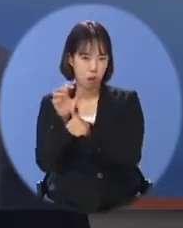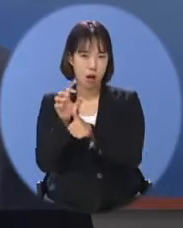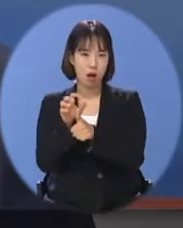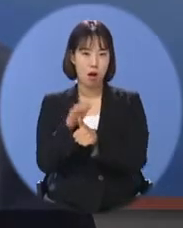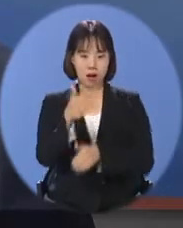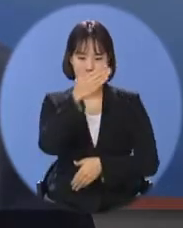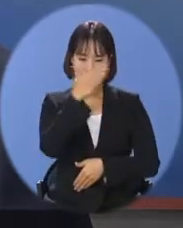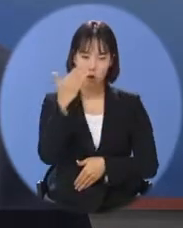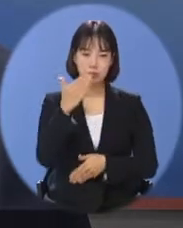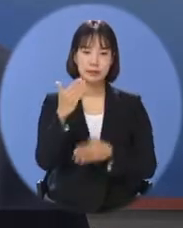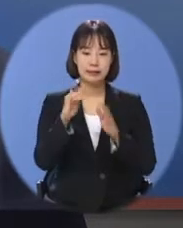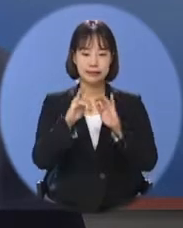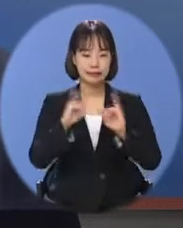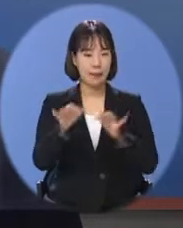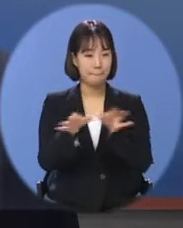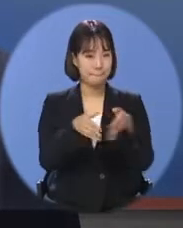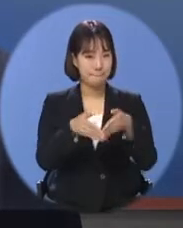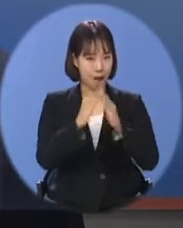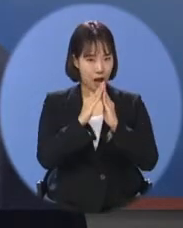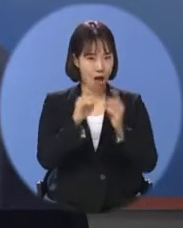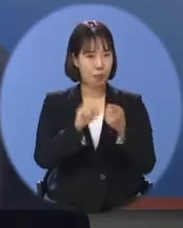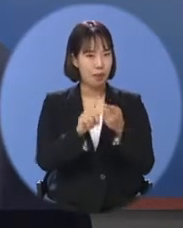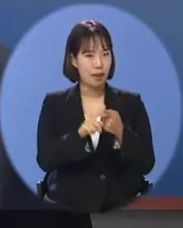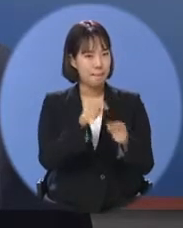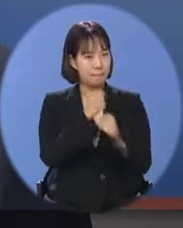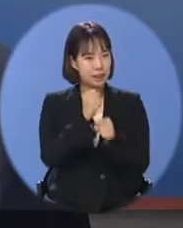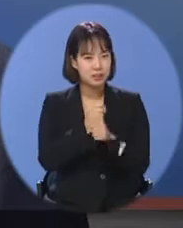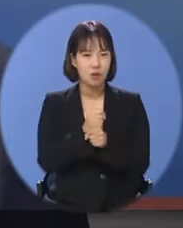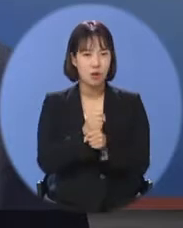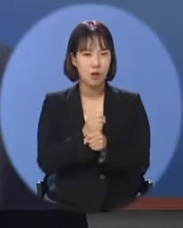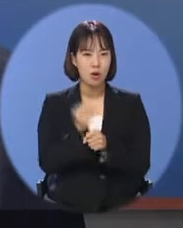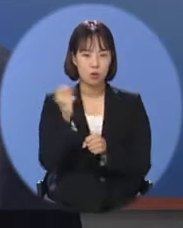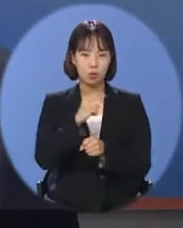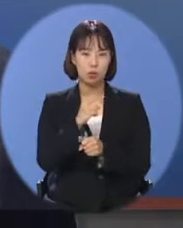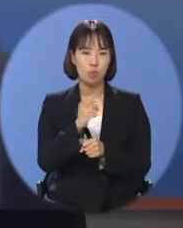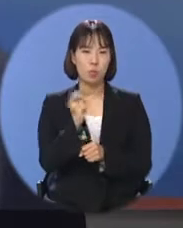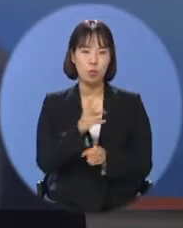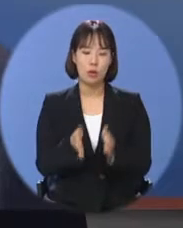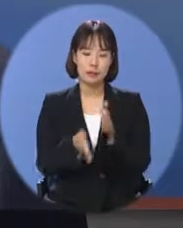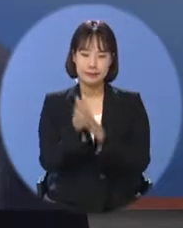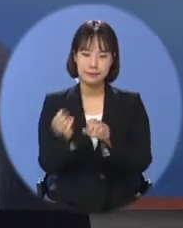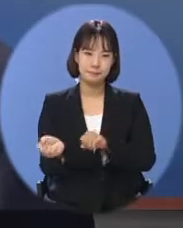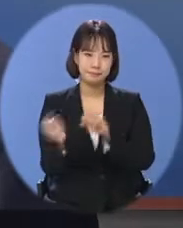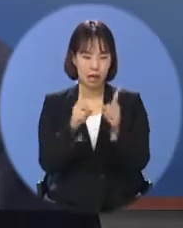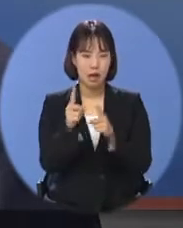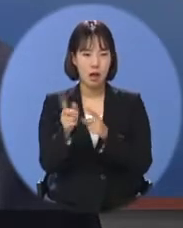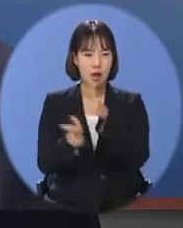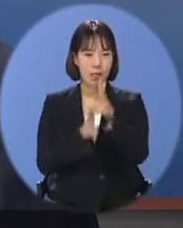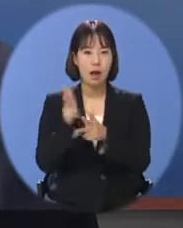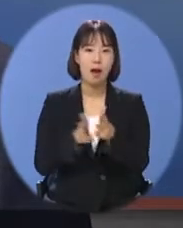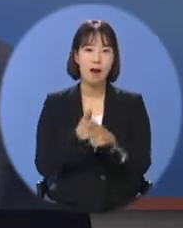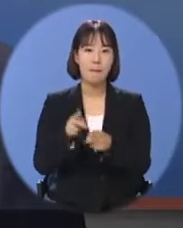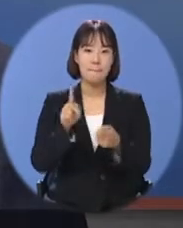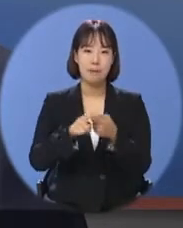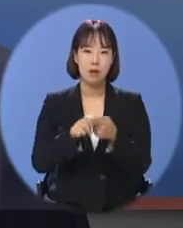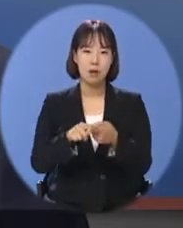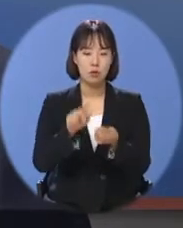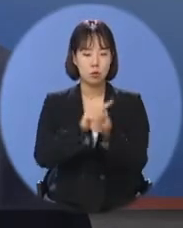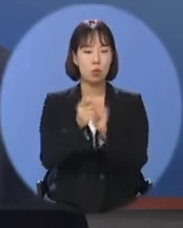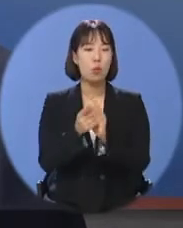좋은 공간으로 활용해서 우리 원도심 또 우리 도시 재생 사업 문화조성사업과 같이